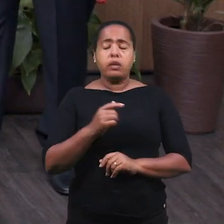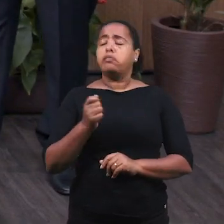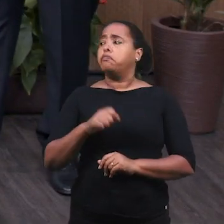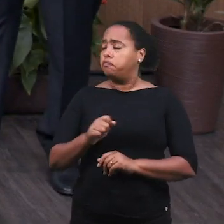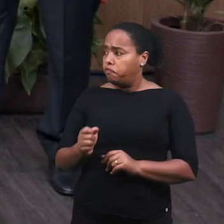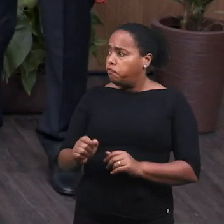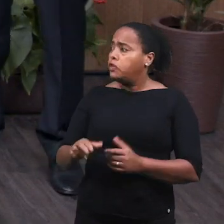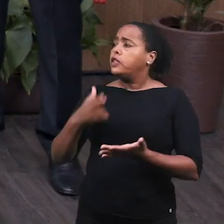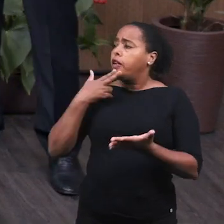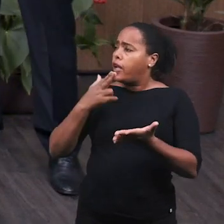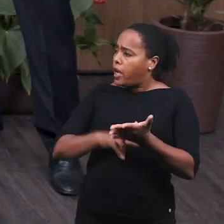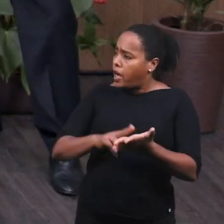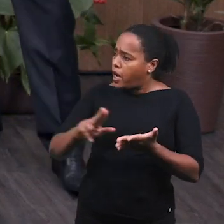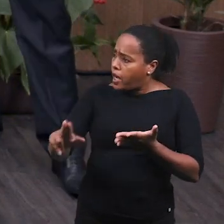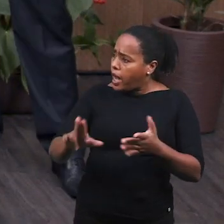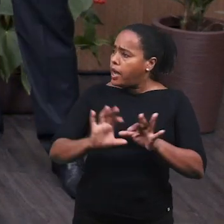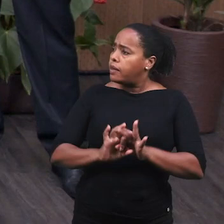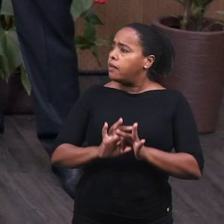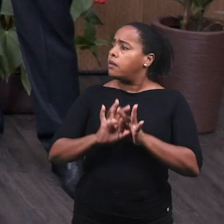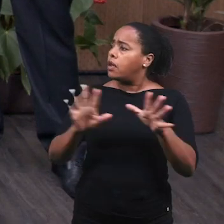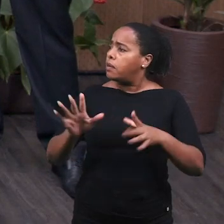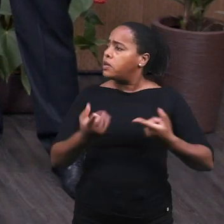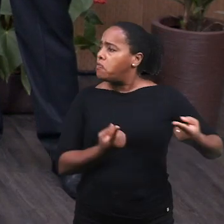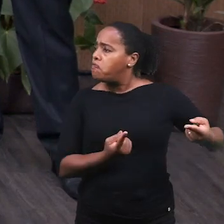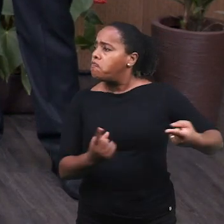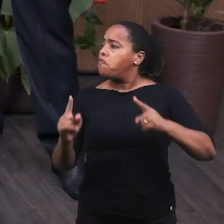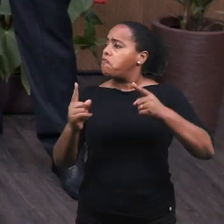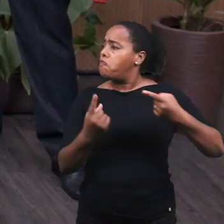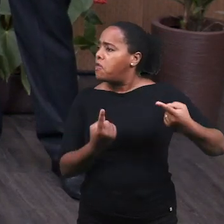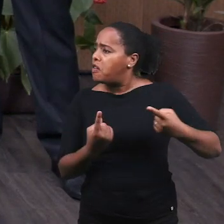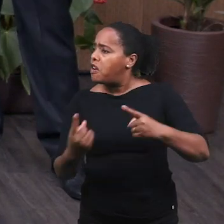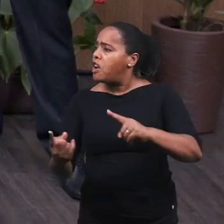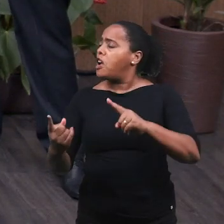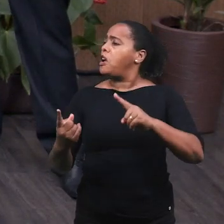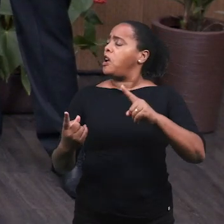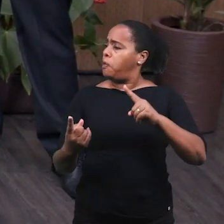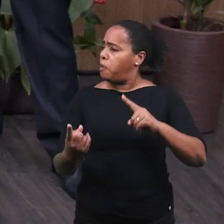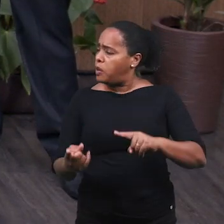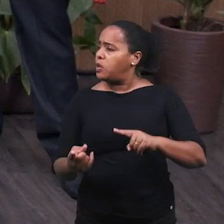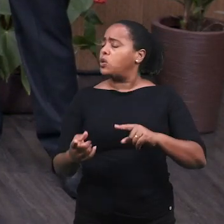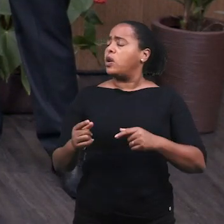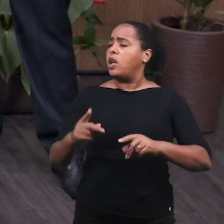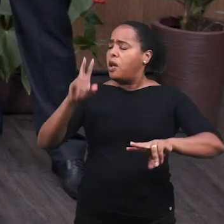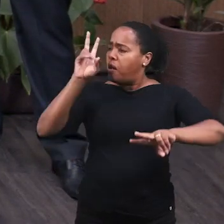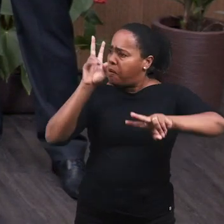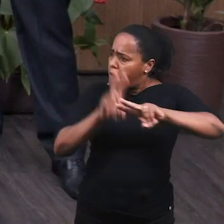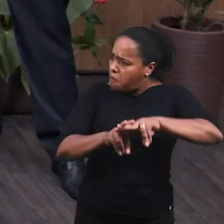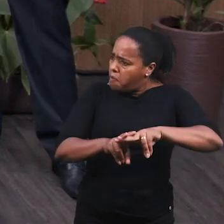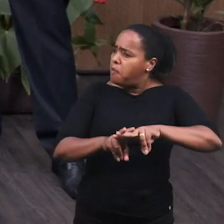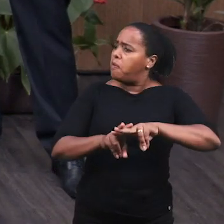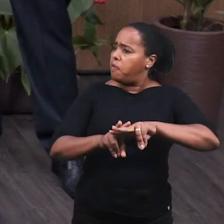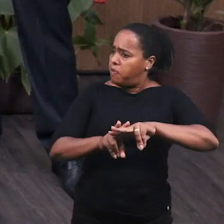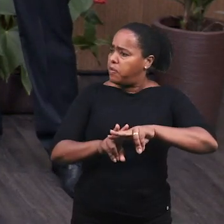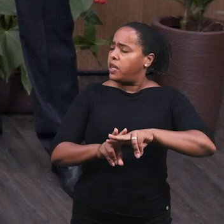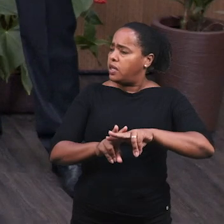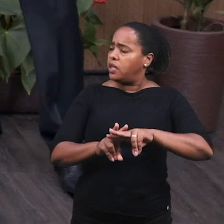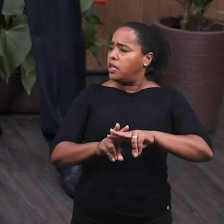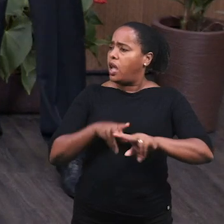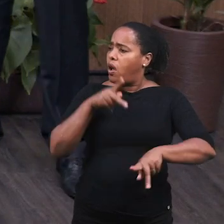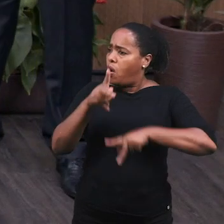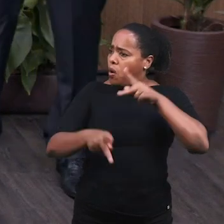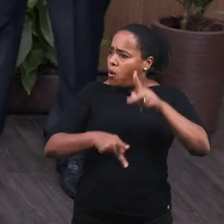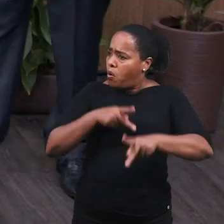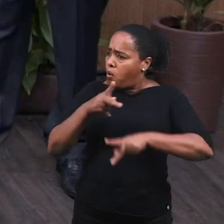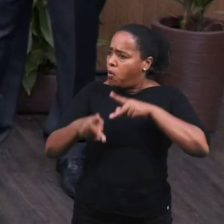церковь. И он преследовал от имени своей религии. Он преследовал, он получал письма для того,